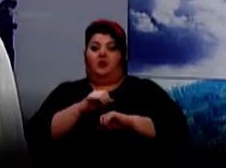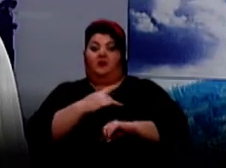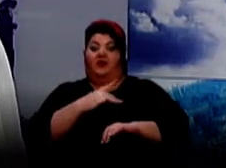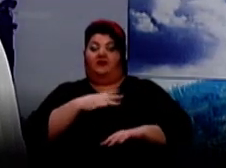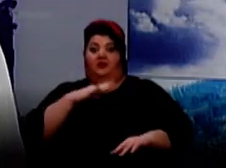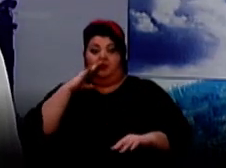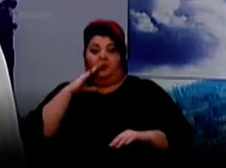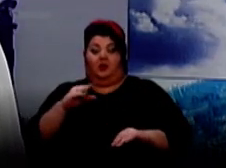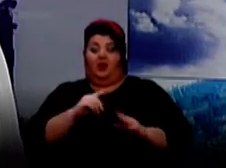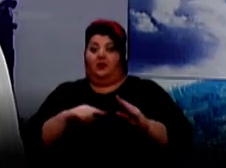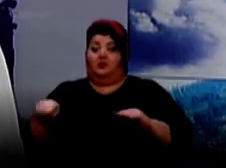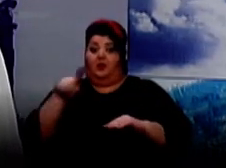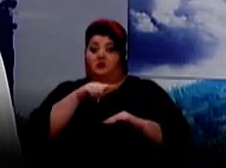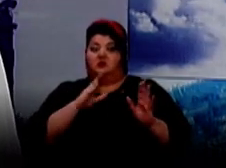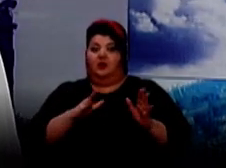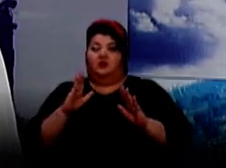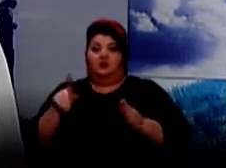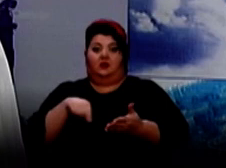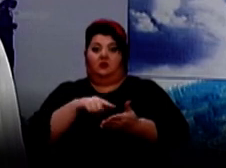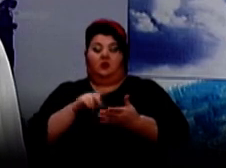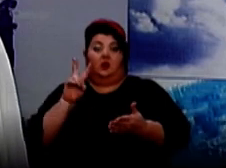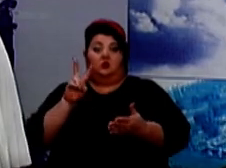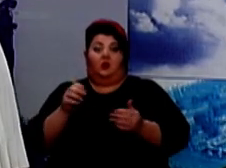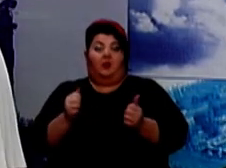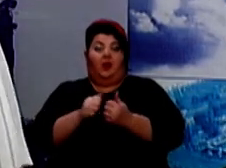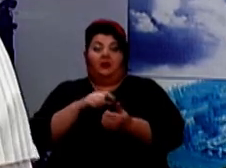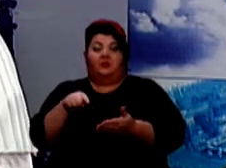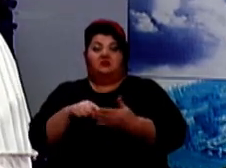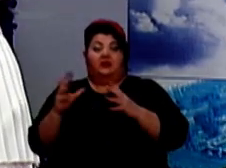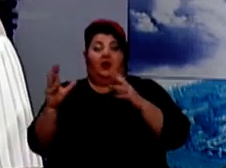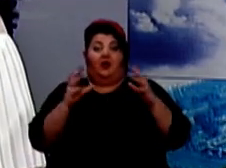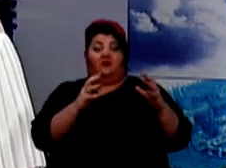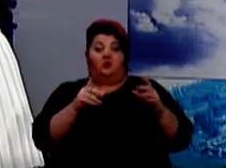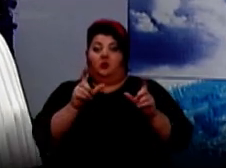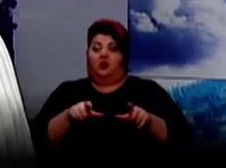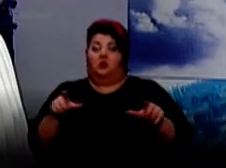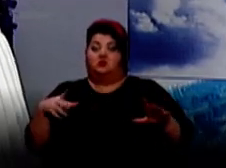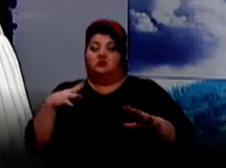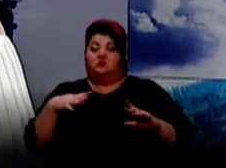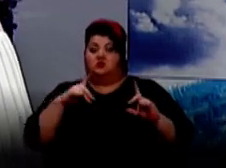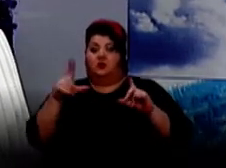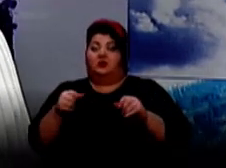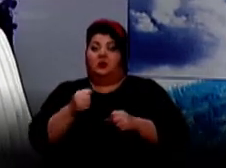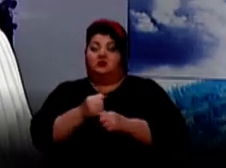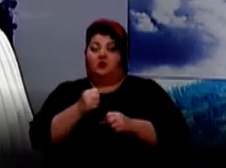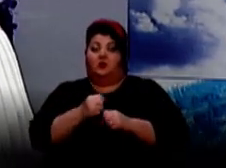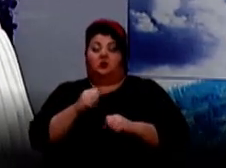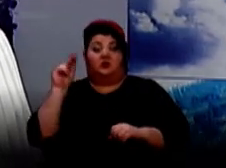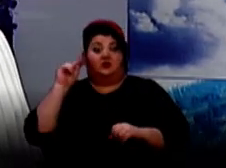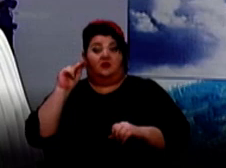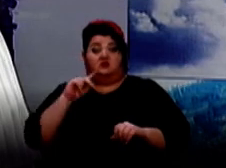маршрутах курсують тільки комунальні тролейбуси і приміські автобуси. Люди змушені добиратися до роботи і на навчання або пішки,